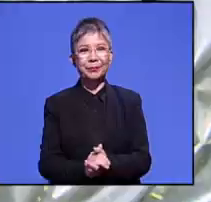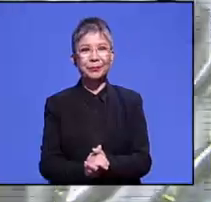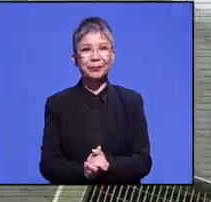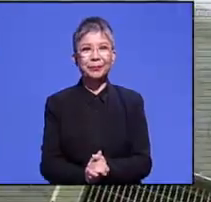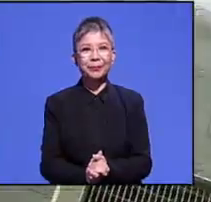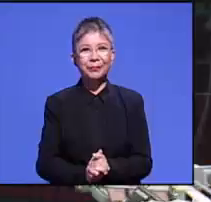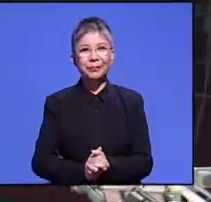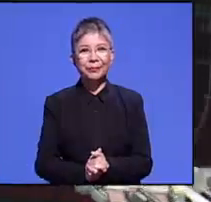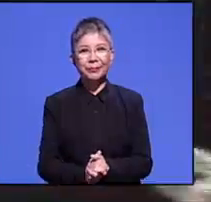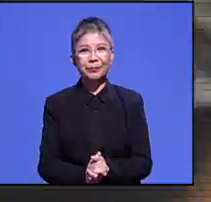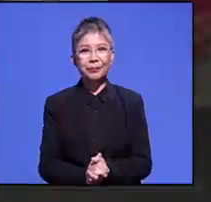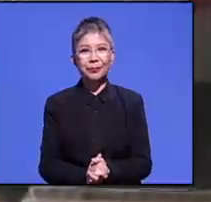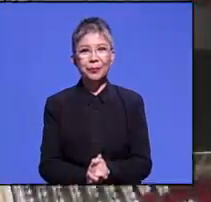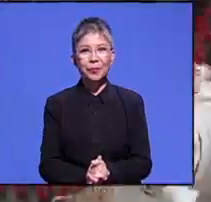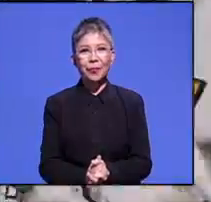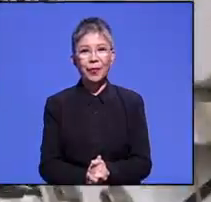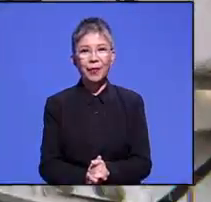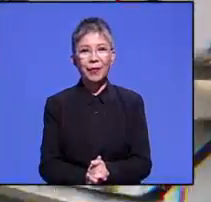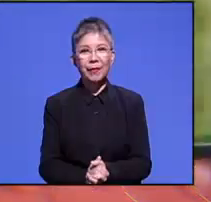teh ngomong